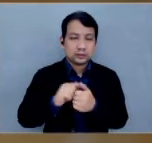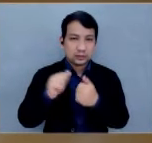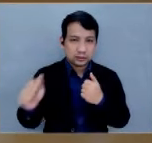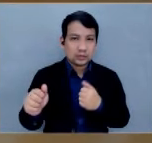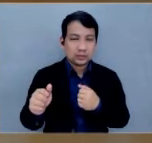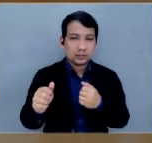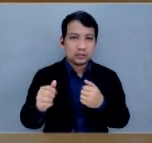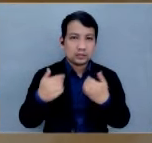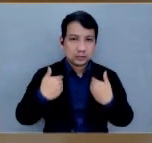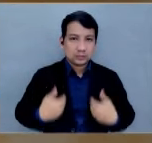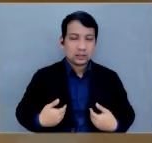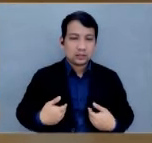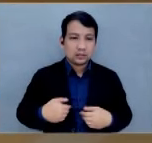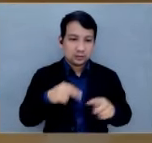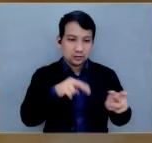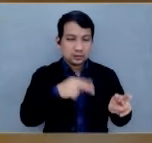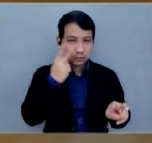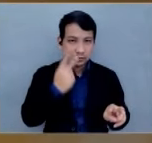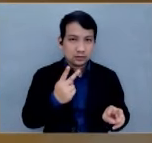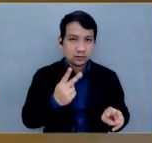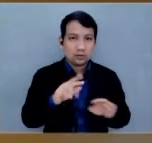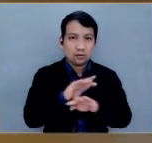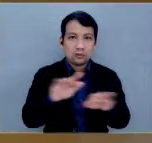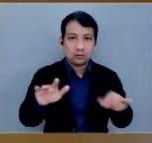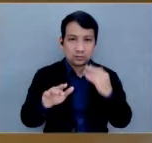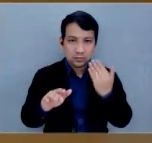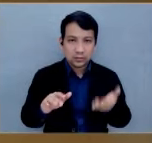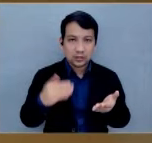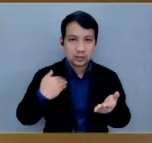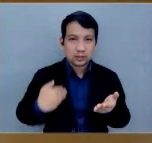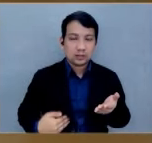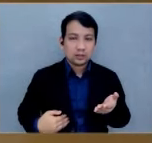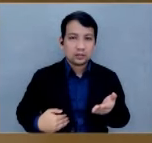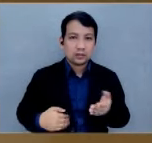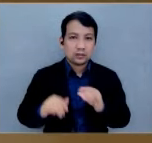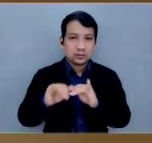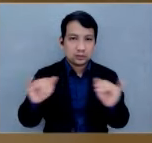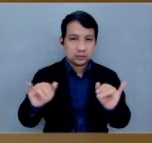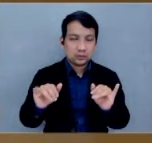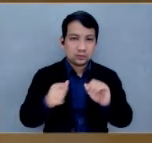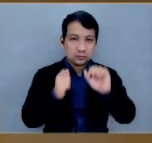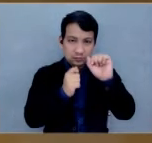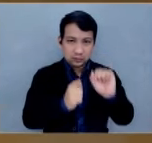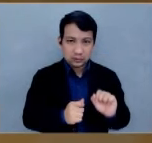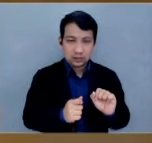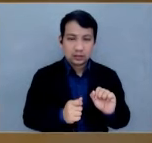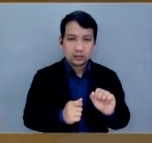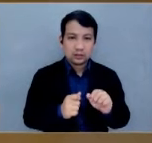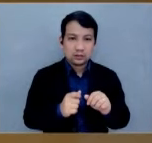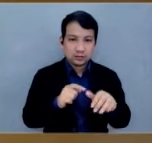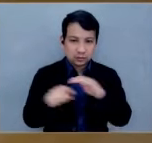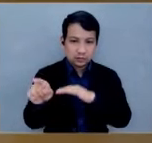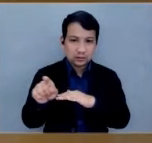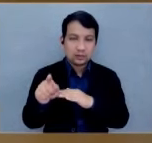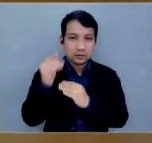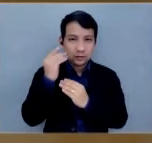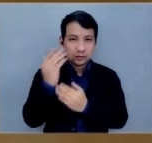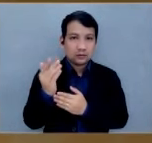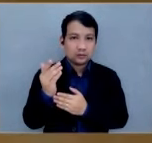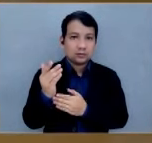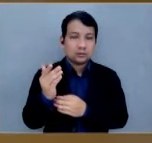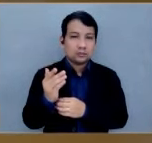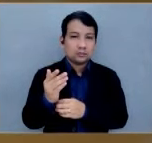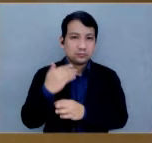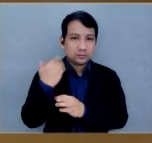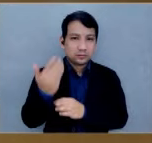bangkay, natagpuan din ang wala ng buhay na katawan ng kapwa niya karpintero. Tinakbuhan niyang mga salarin pero naabutan siya at